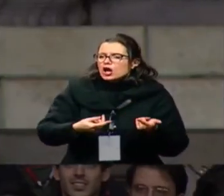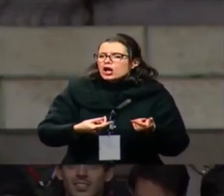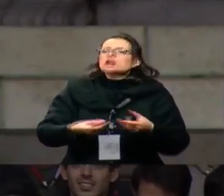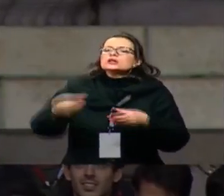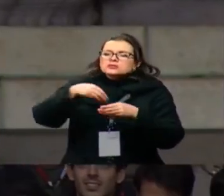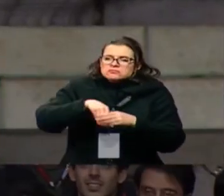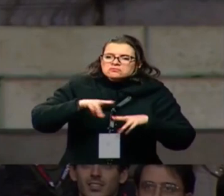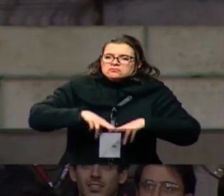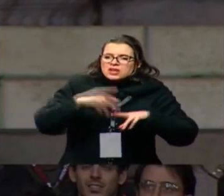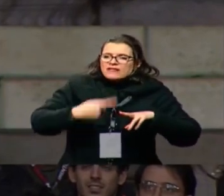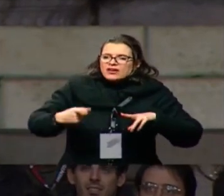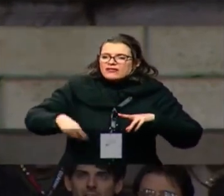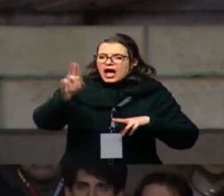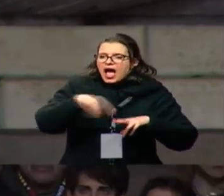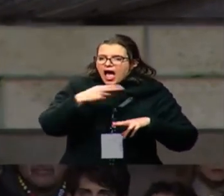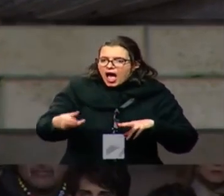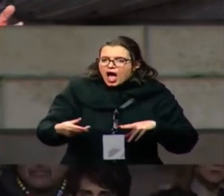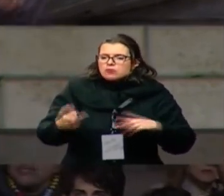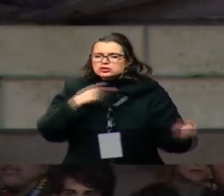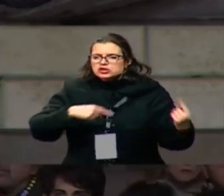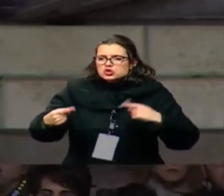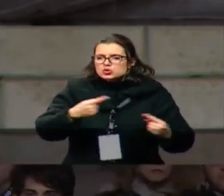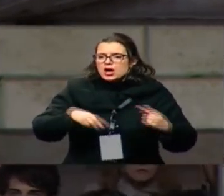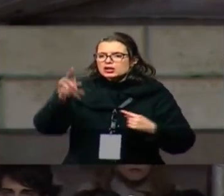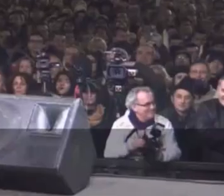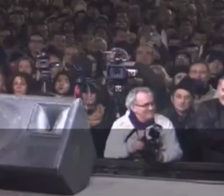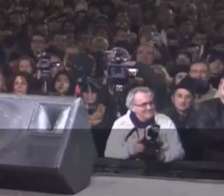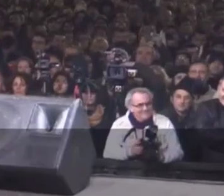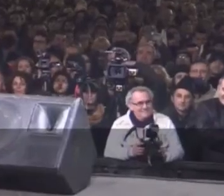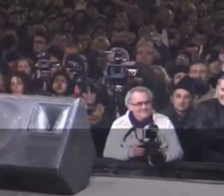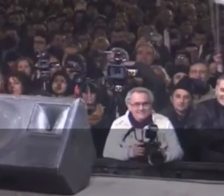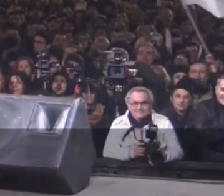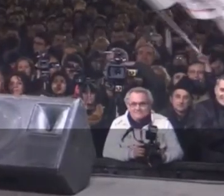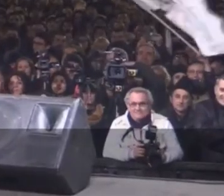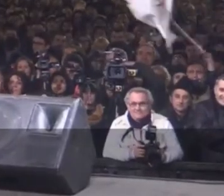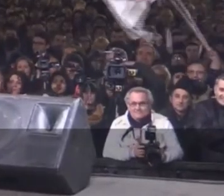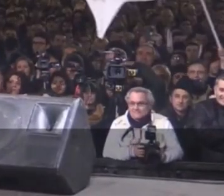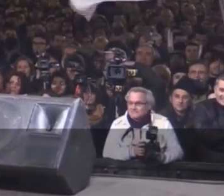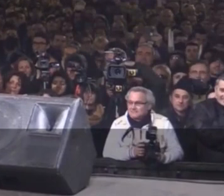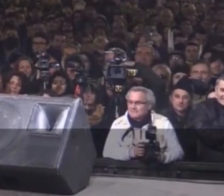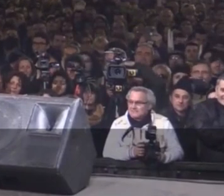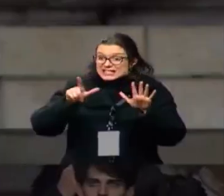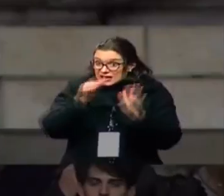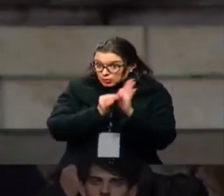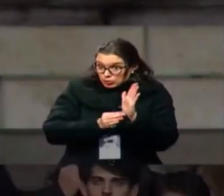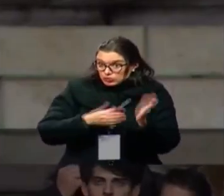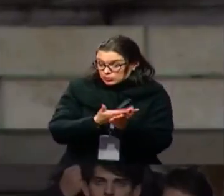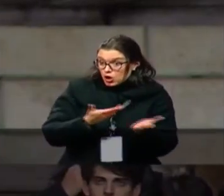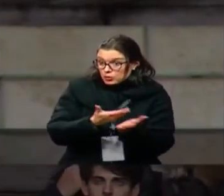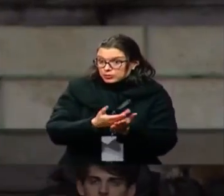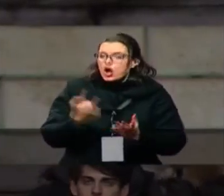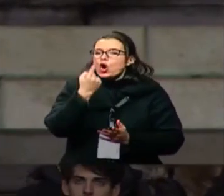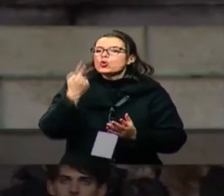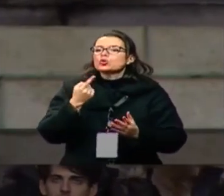il debito volevamo fare così abbiamo portato sette punti l'unico movimento politico che si è candidato